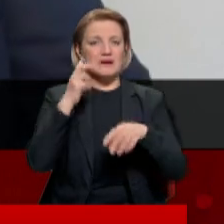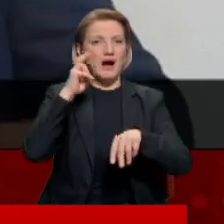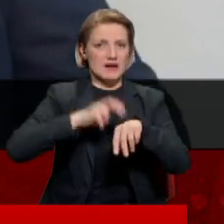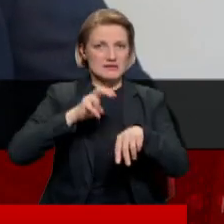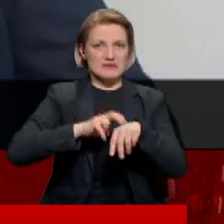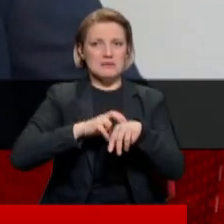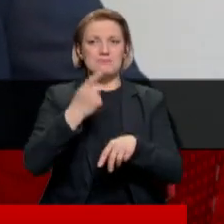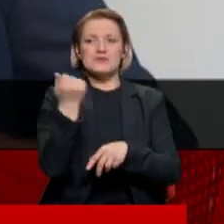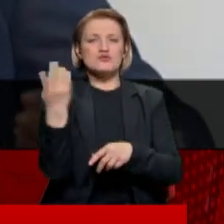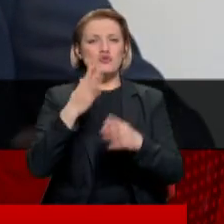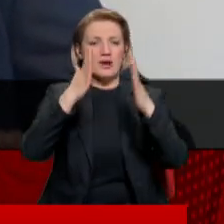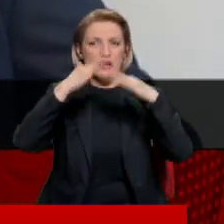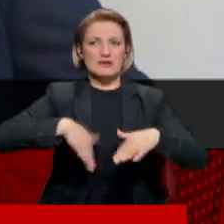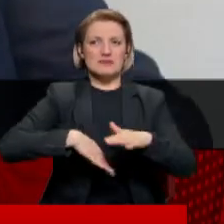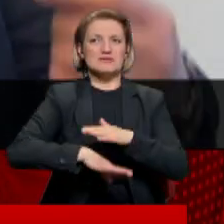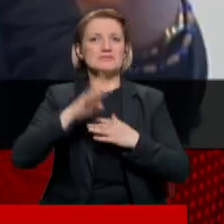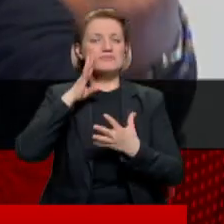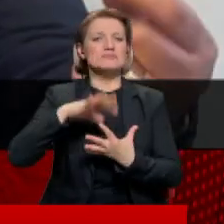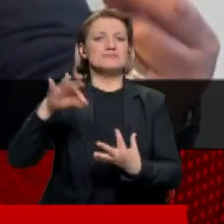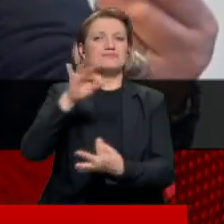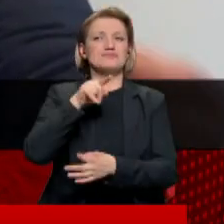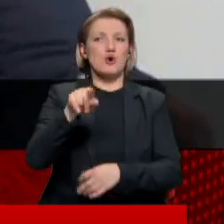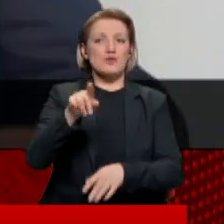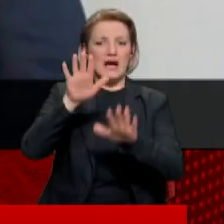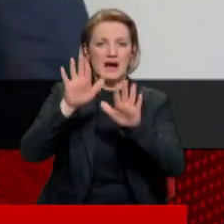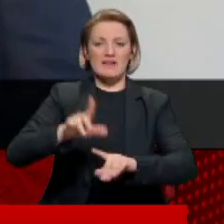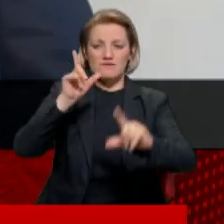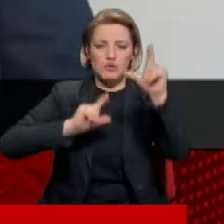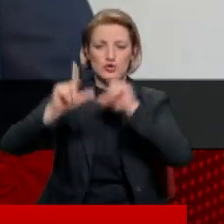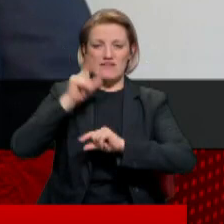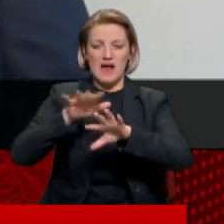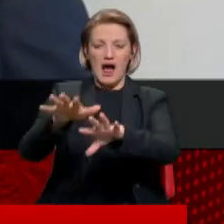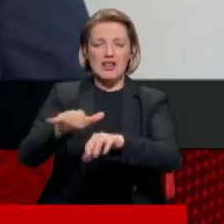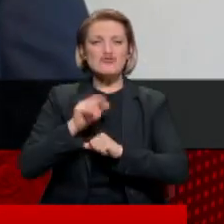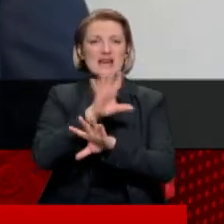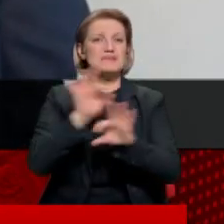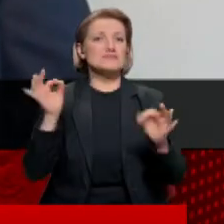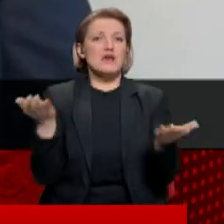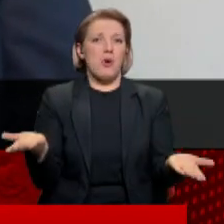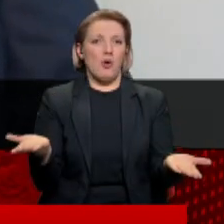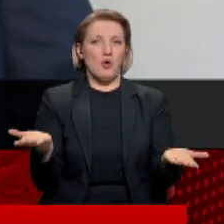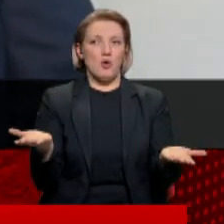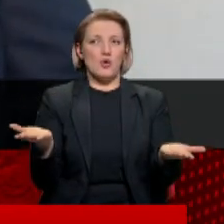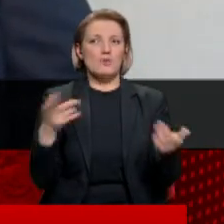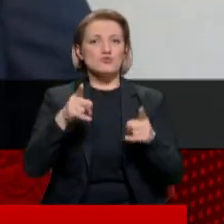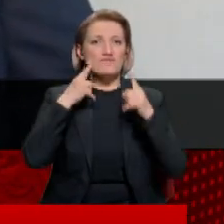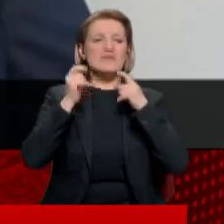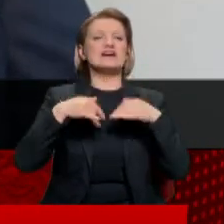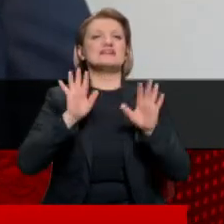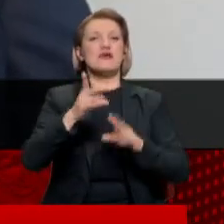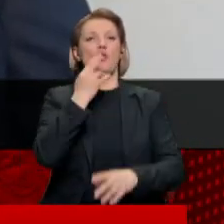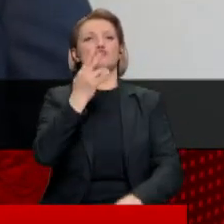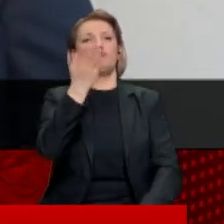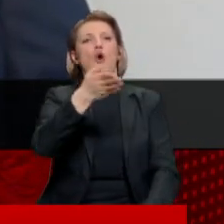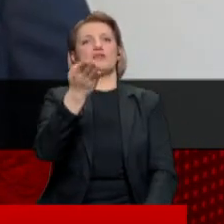Anılarımızı, birçok göçükten insanların orada kalan fotoğrafını alacak kimse yok. Bunun farkında değil.